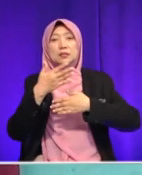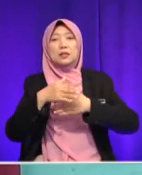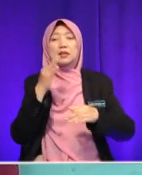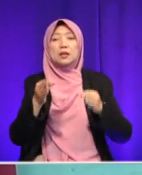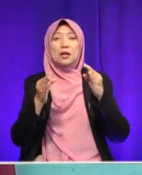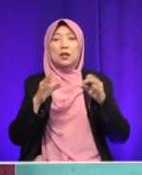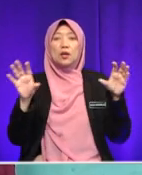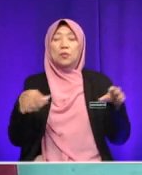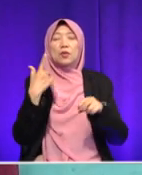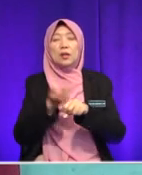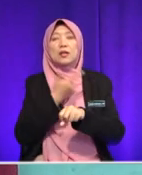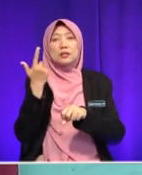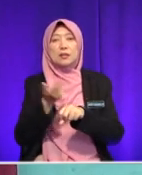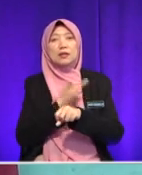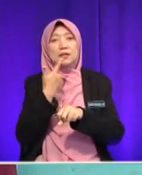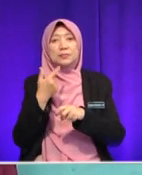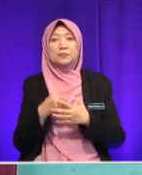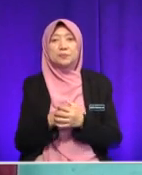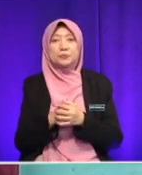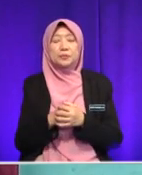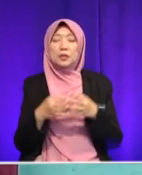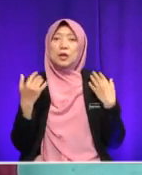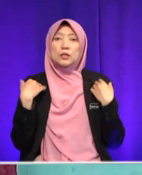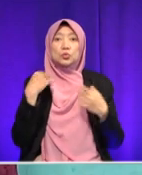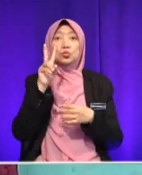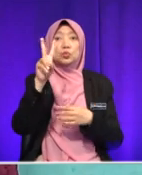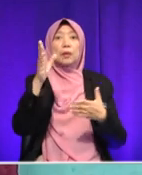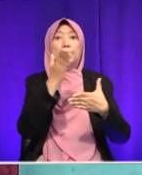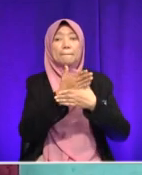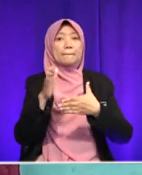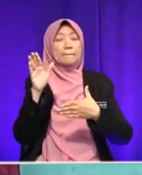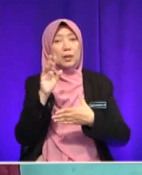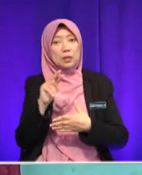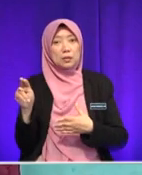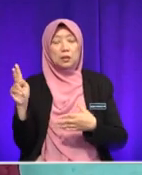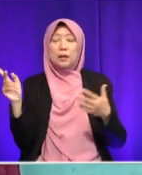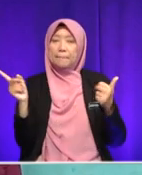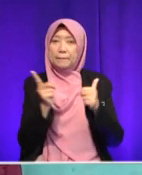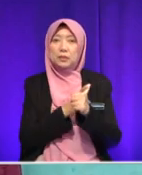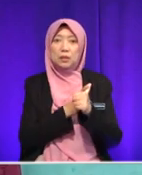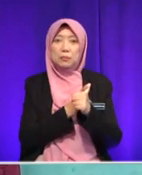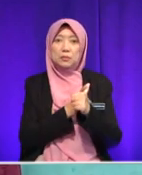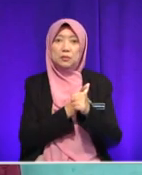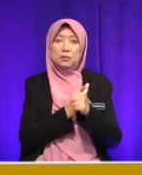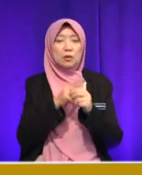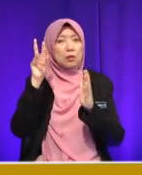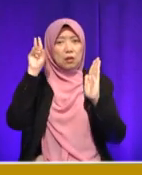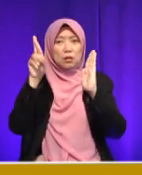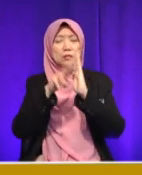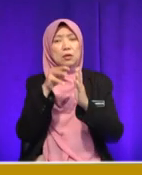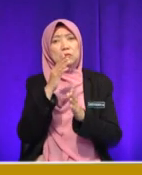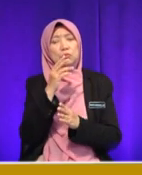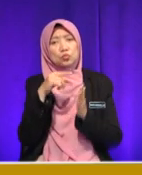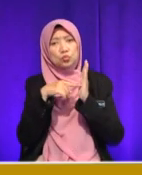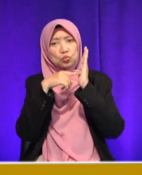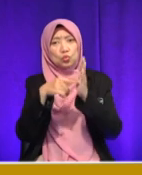yang begini. Okey, baik. Soalan ini ada dua bahagian. Kita lihat bahagian yang pertama dulu. Okey, Raja di sebelah menunjukkan